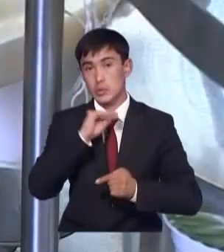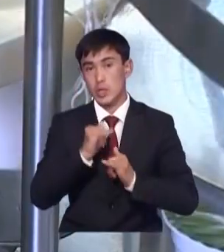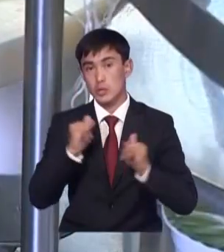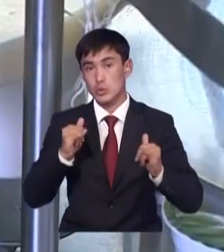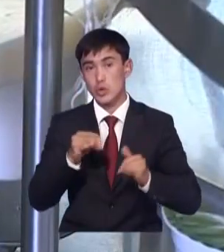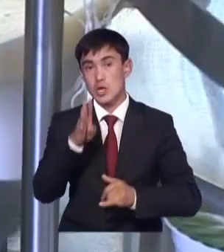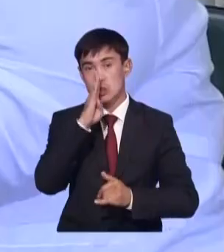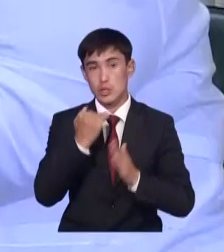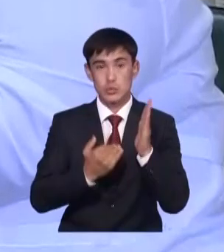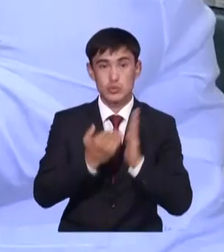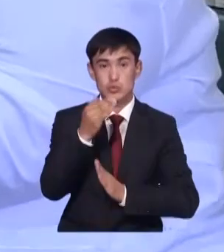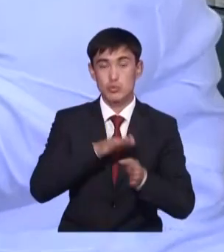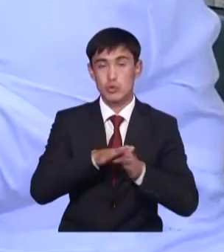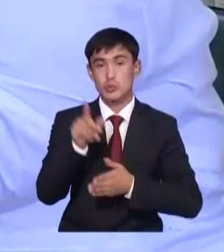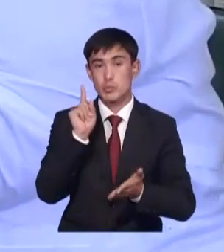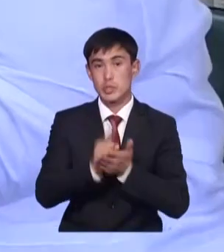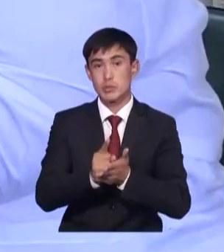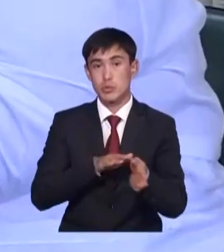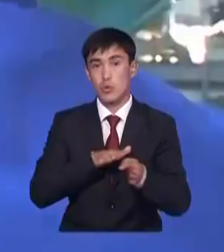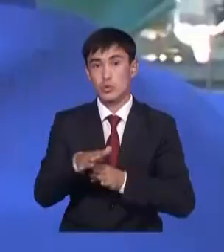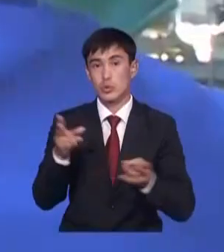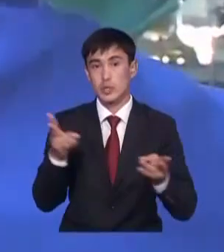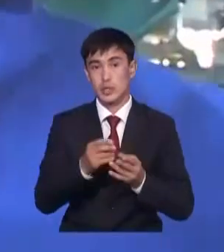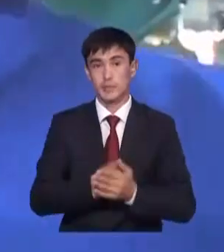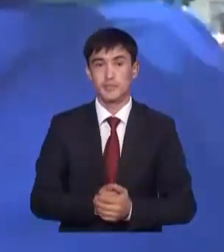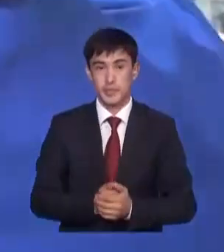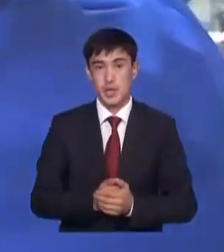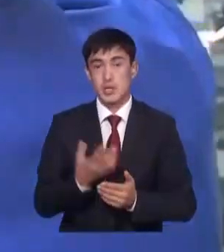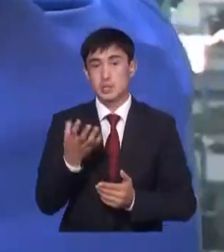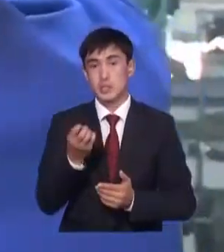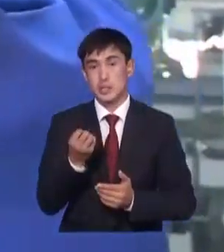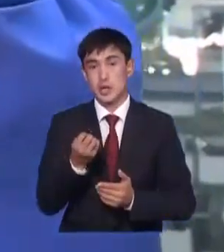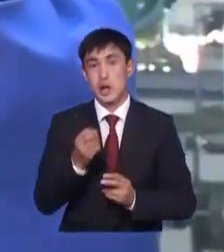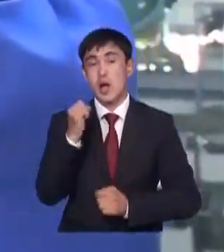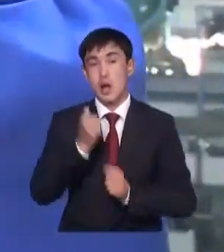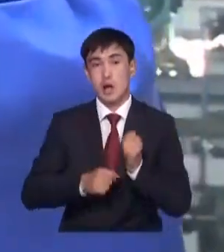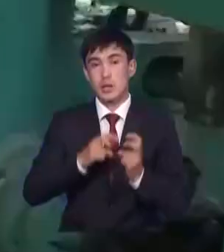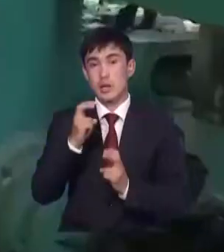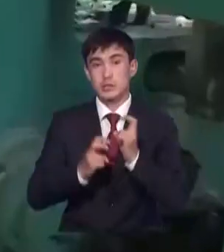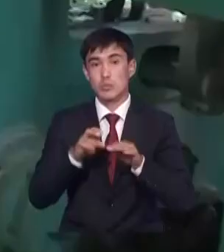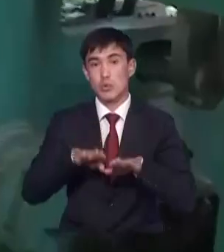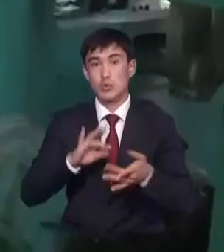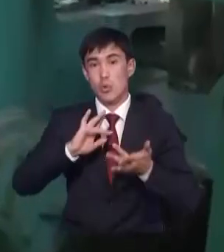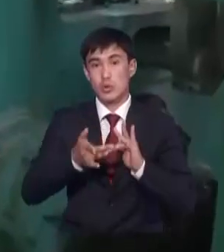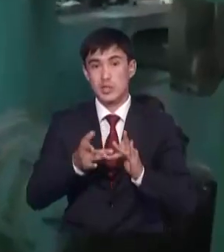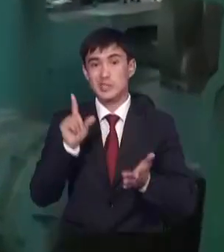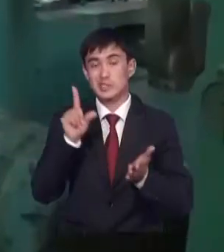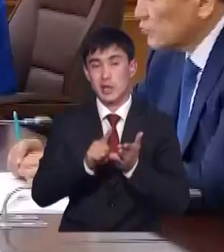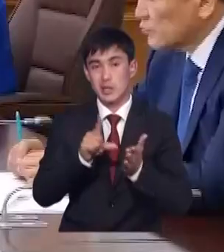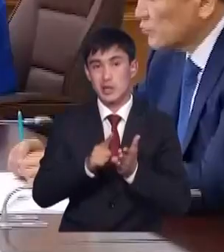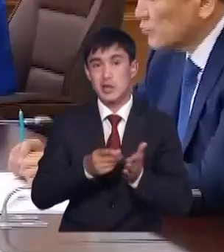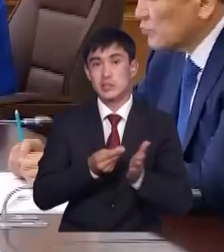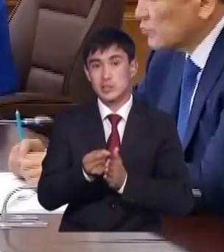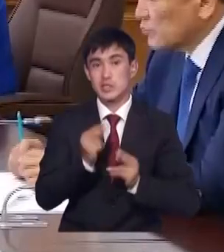арттыру, жалақыны өсіру бойынша міндеттемелерді орындау керек болады. Сонымен қатар әр кәсіпорын онлайн түрінде салық,